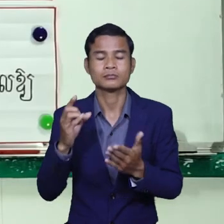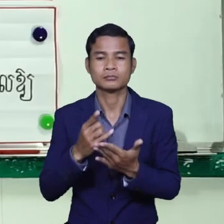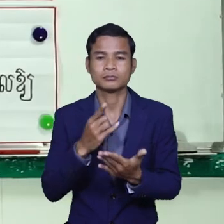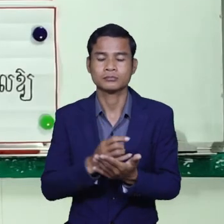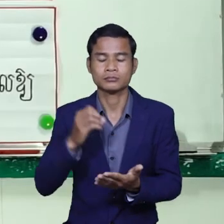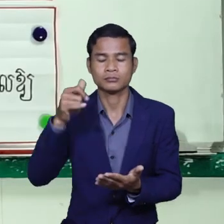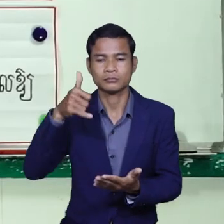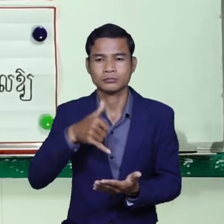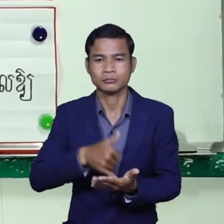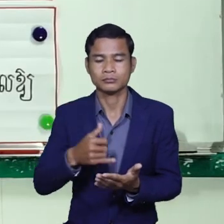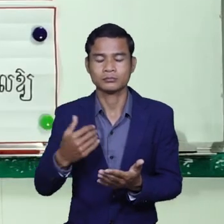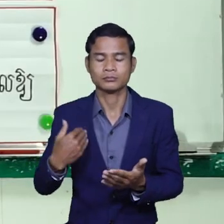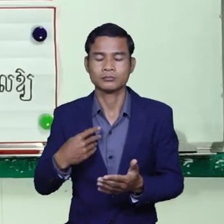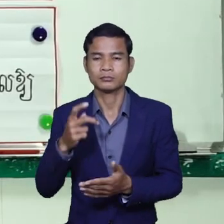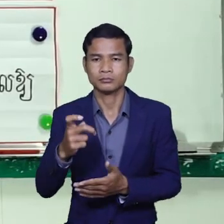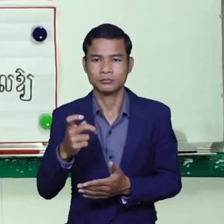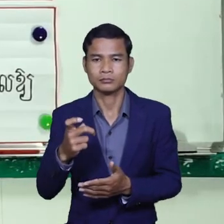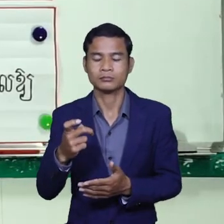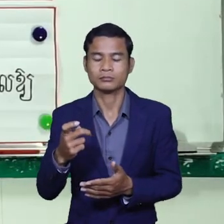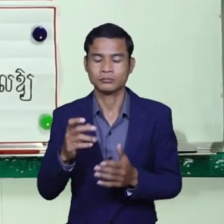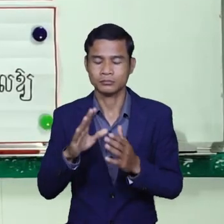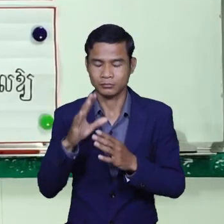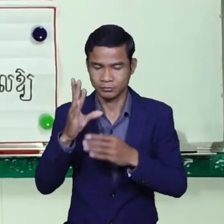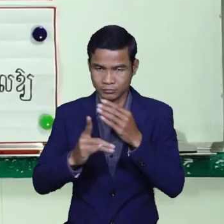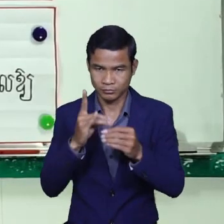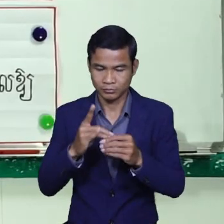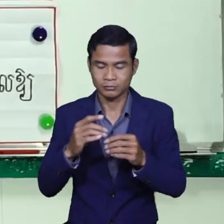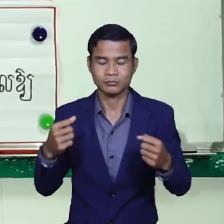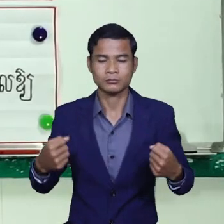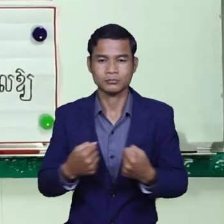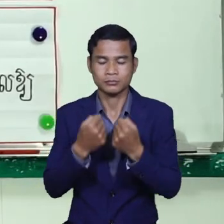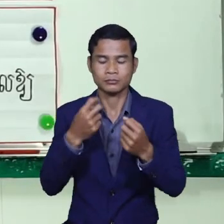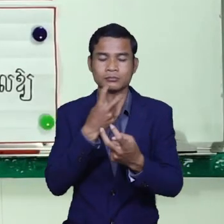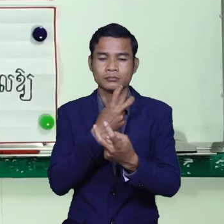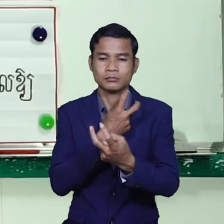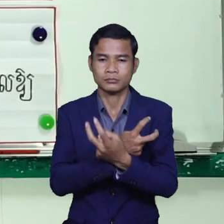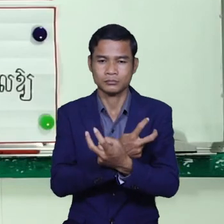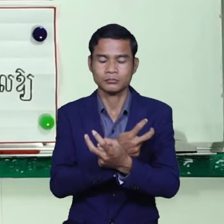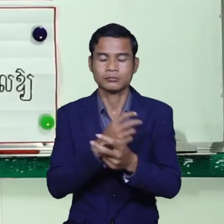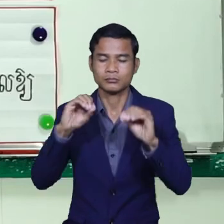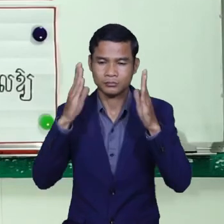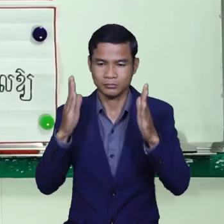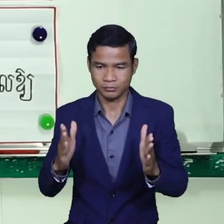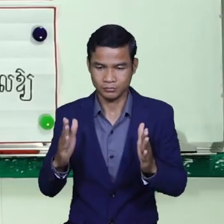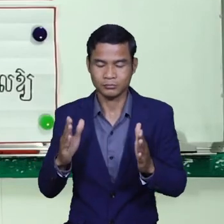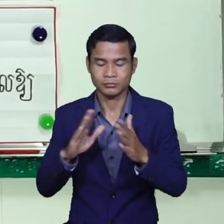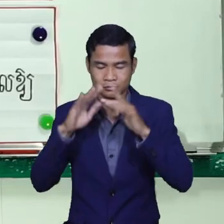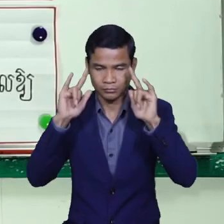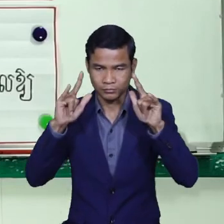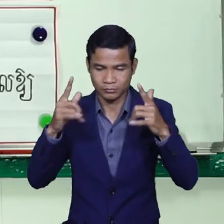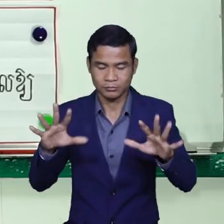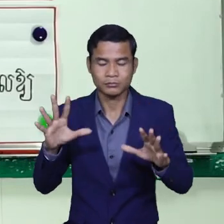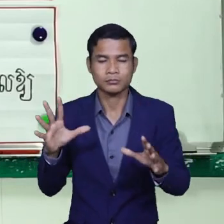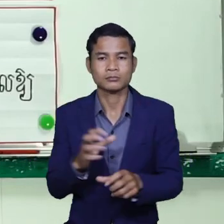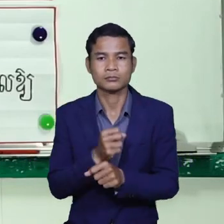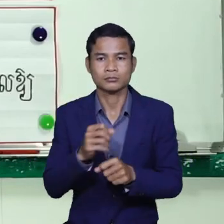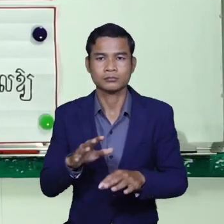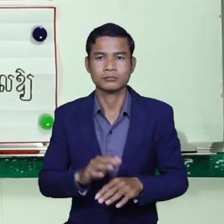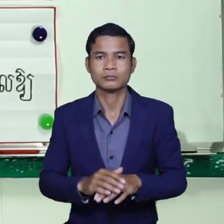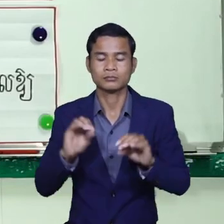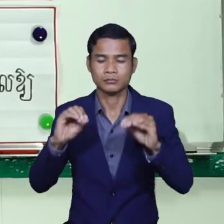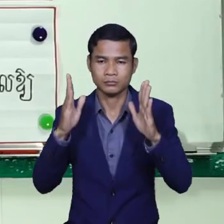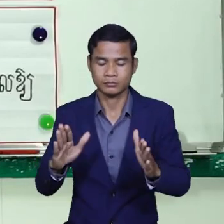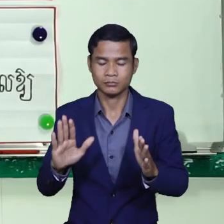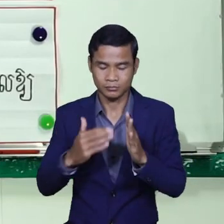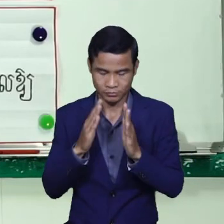dương là thằng ngày ní chà chùm nội cố chà để tiện tông chùm mùi năng cừu thằng chân chà đàn là cừu ban mô riêng là thằng ngày ní chà cứ ban bằng chọc hài hai nhà cừu